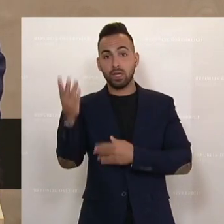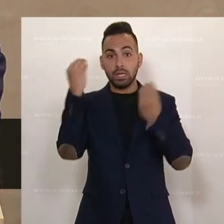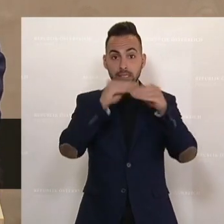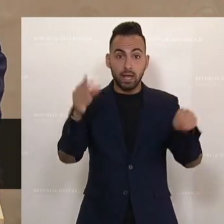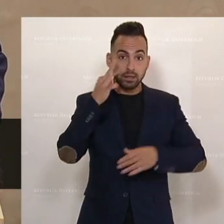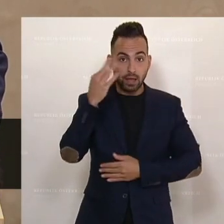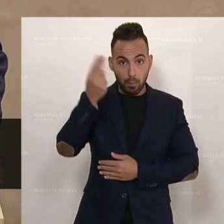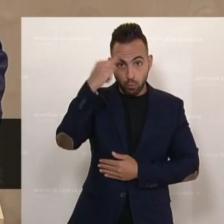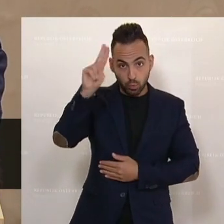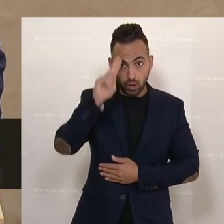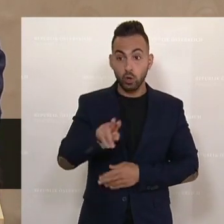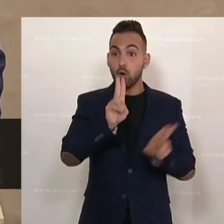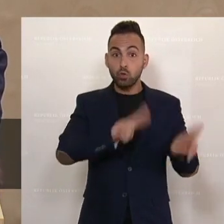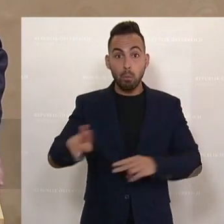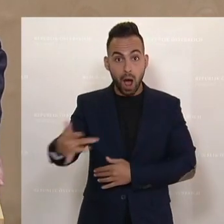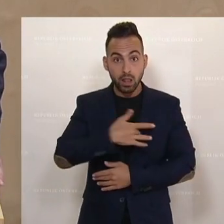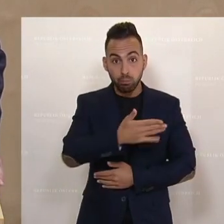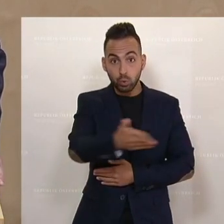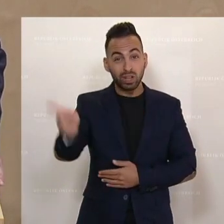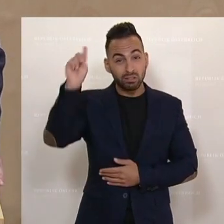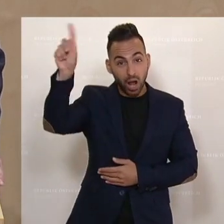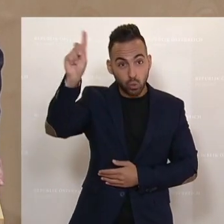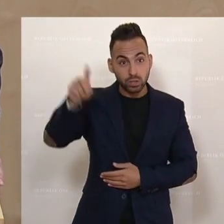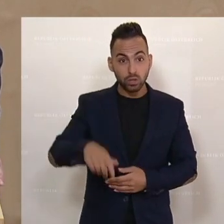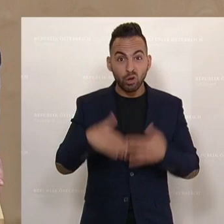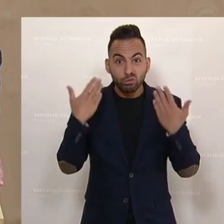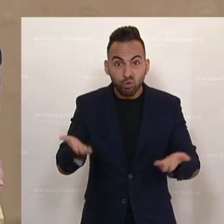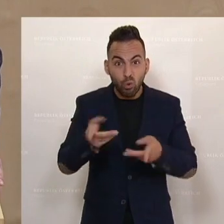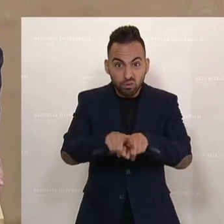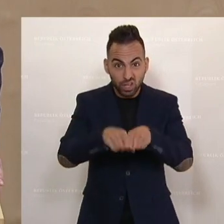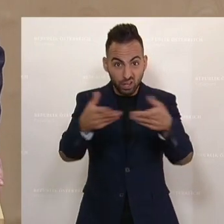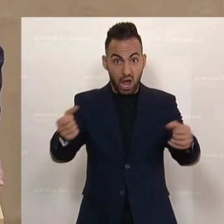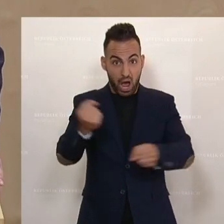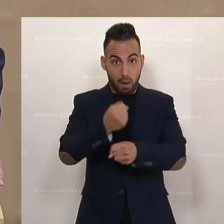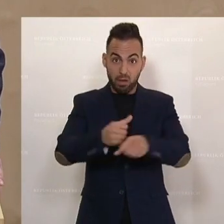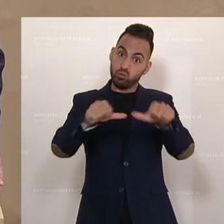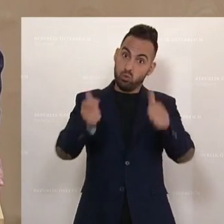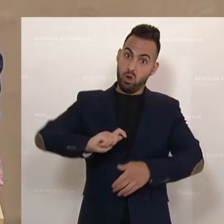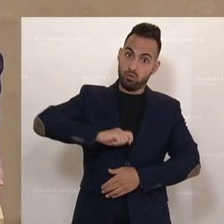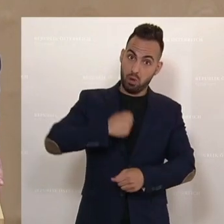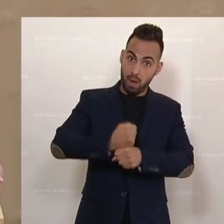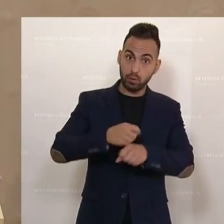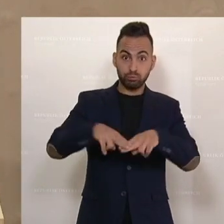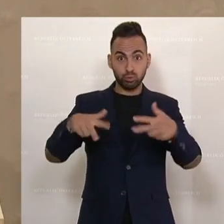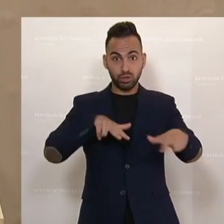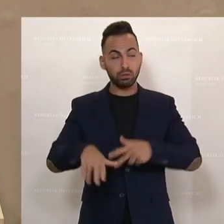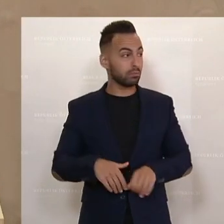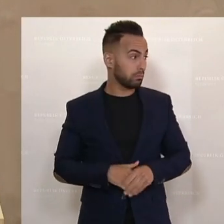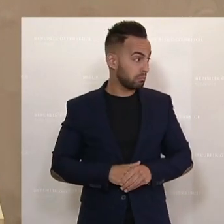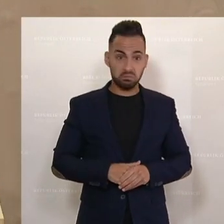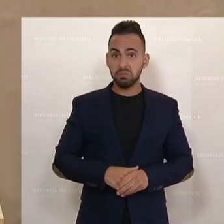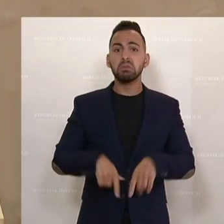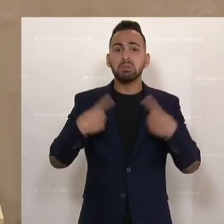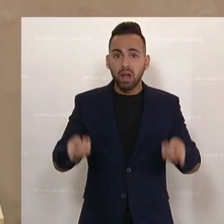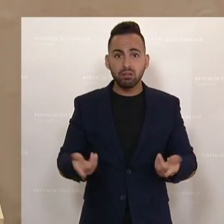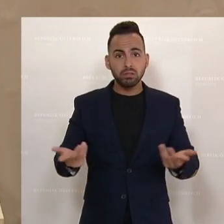Herren, wenn der normale Bürger draußen so arbeitet, wie diese Bundesregierung arbeitet, dann hat er entweder